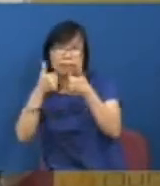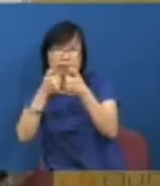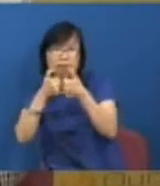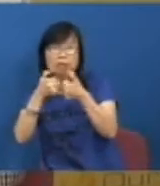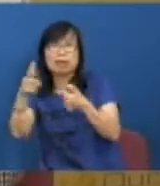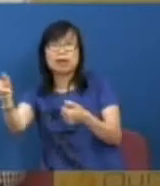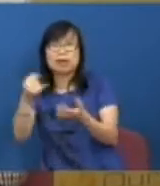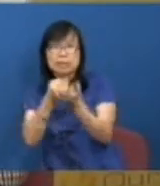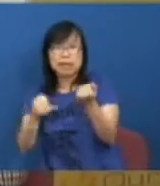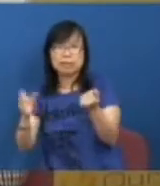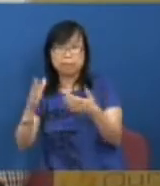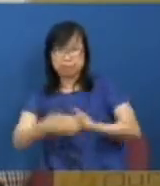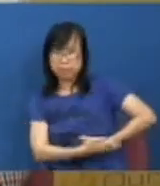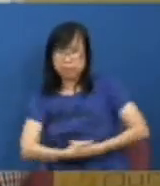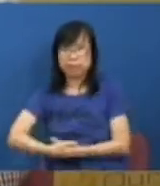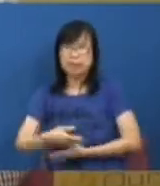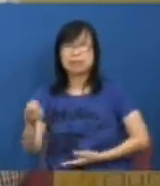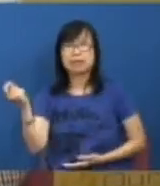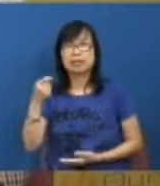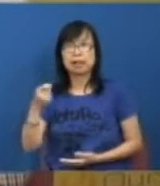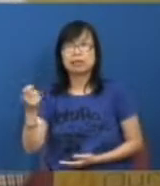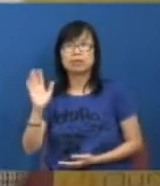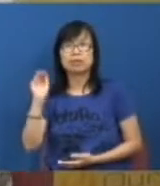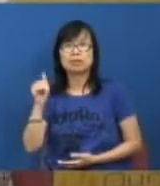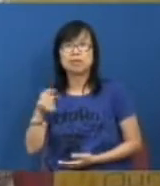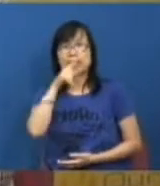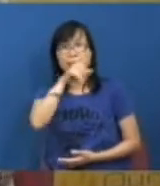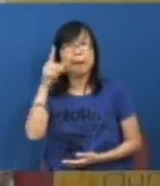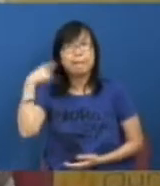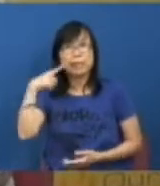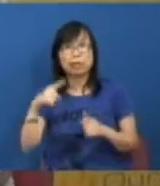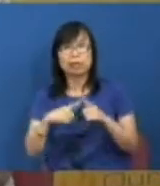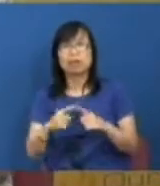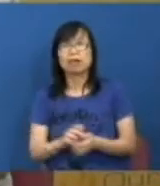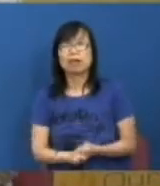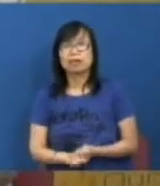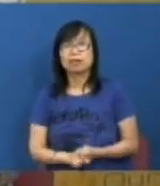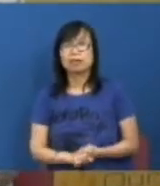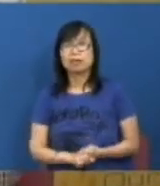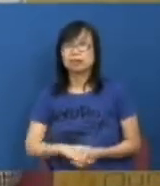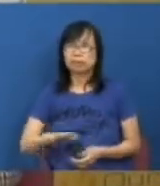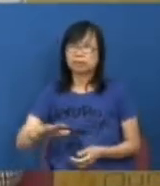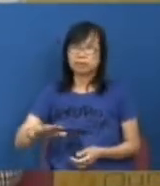自然你生嘅 BB 咧就即刻入籍啦，你亦都好快可以唱國歌啦。咁但係當然啦，